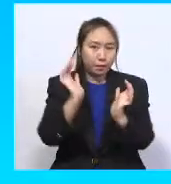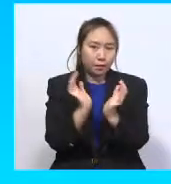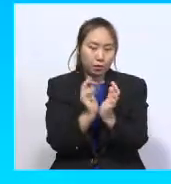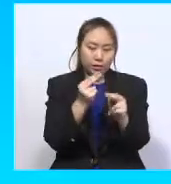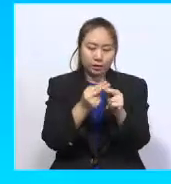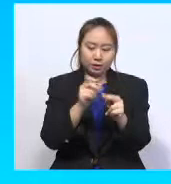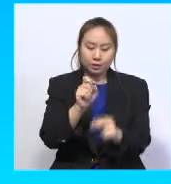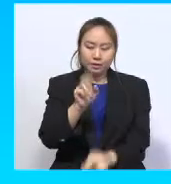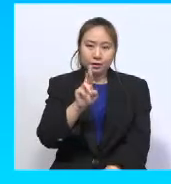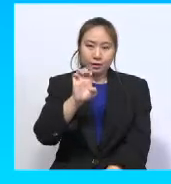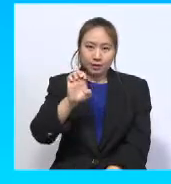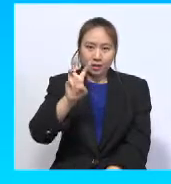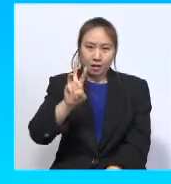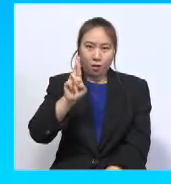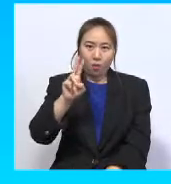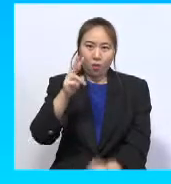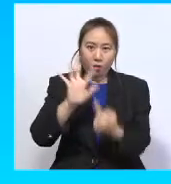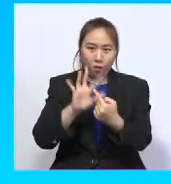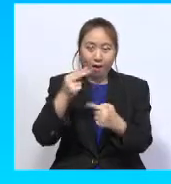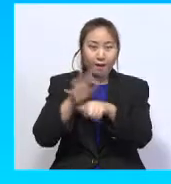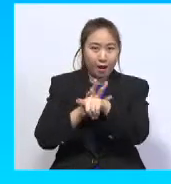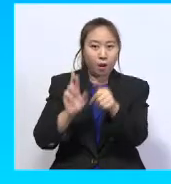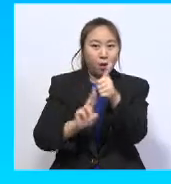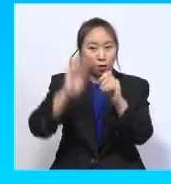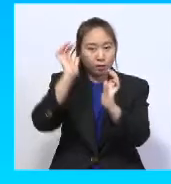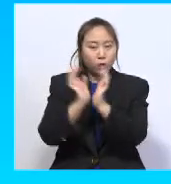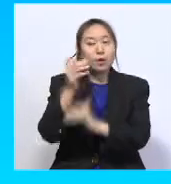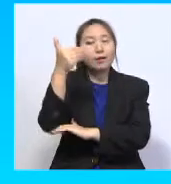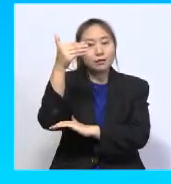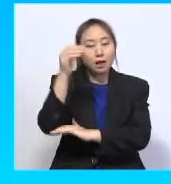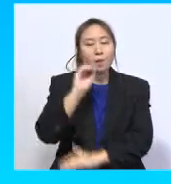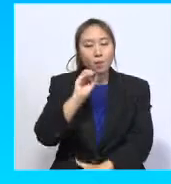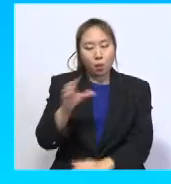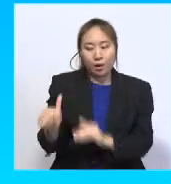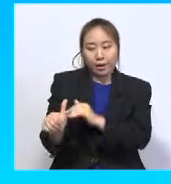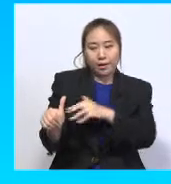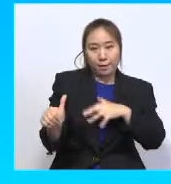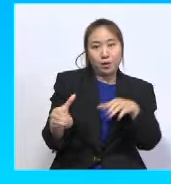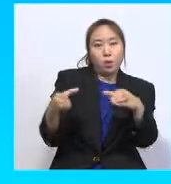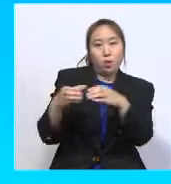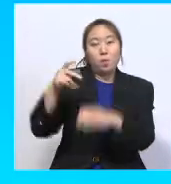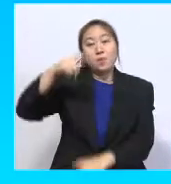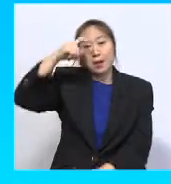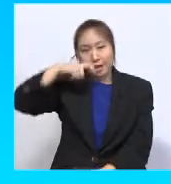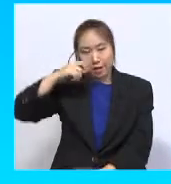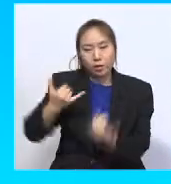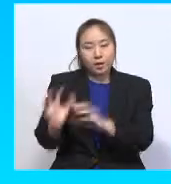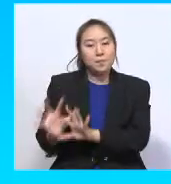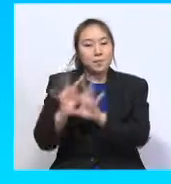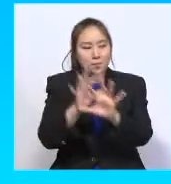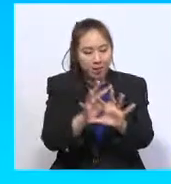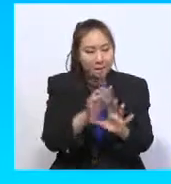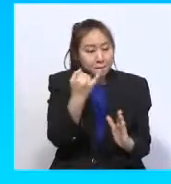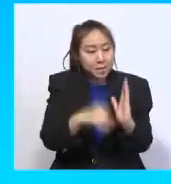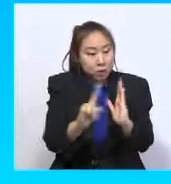อกศิวรารังสิพรามนกุลท่านรองผู้บัญชาการตำรวจแห่งชาตินะครับท่านกล่าวว่าแกนนำพรรคเพื่อไทยได้เดินทางมารับทราบข้อกล่าวห